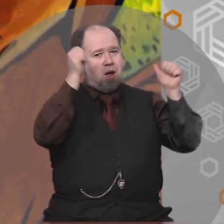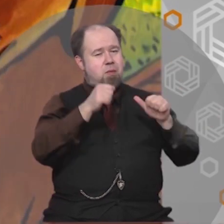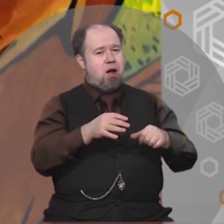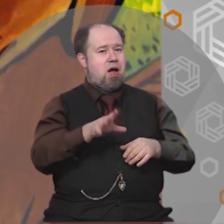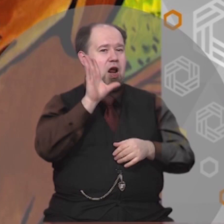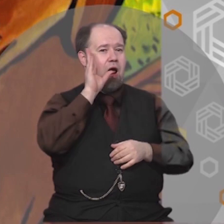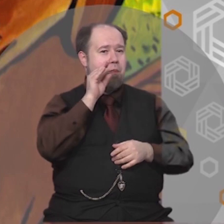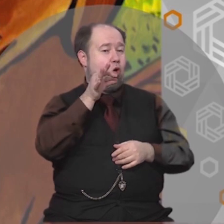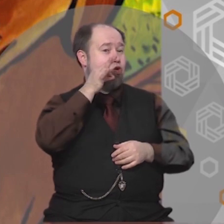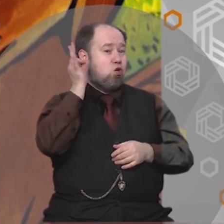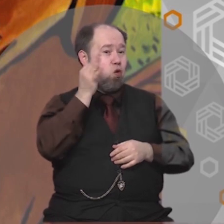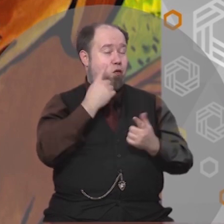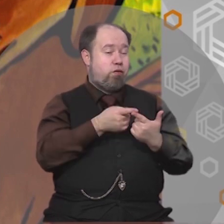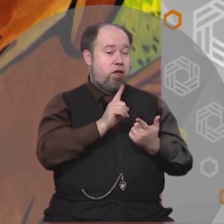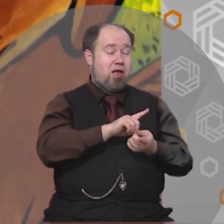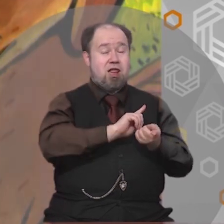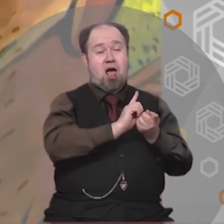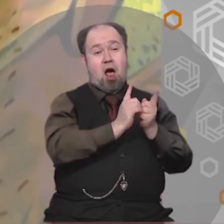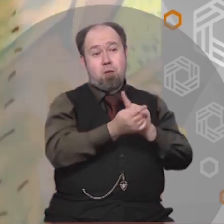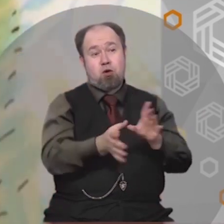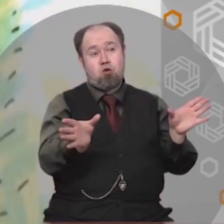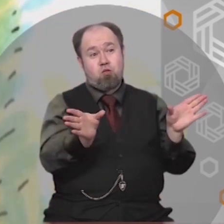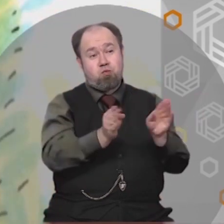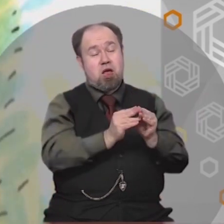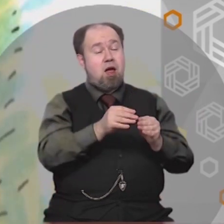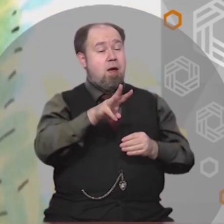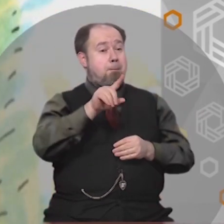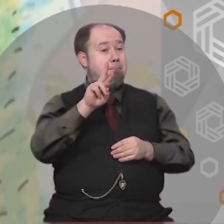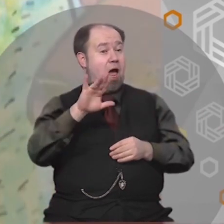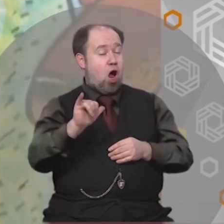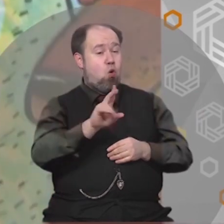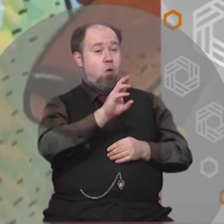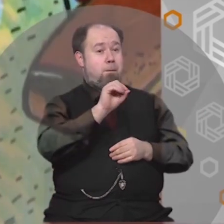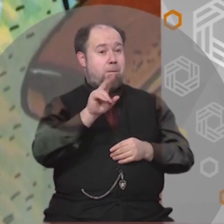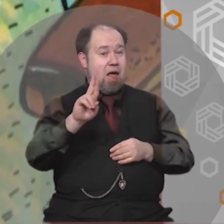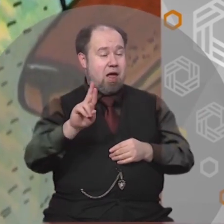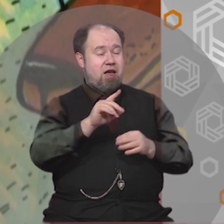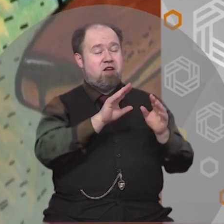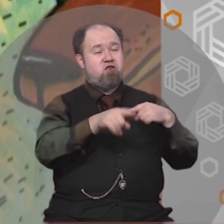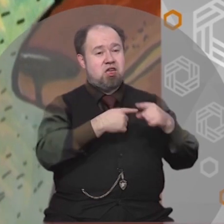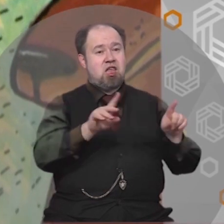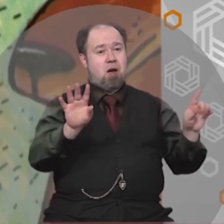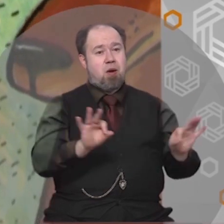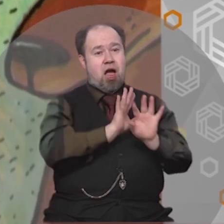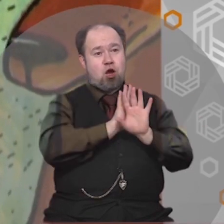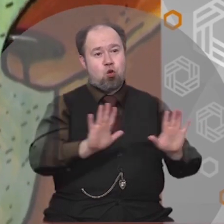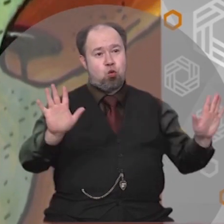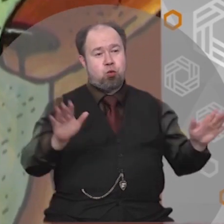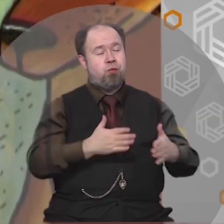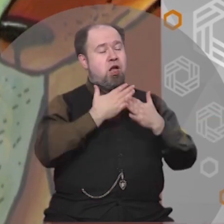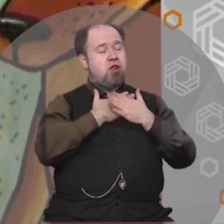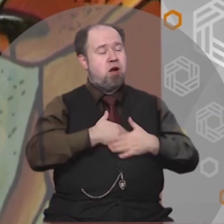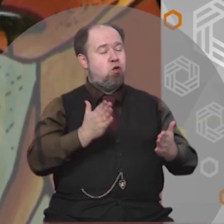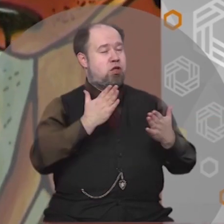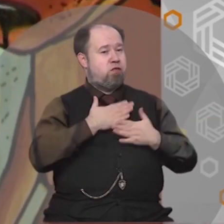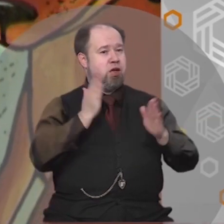пес и кот. Или наоборот. Мяу. Бе, всегда поют о себе. Довольны